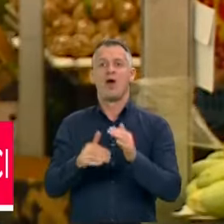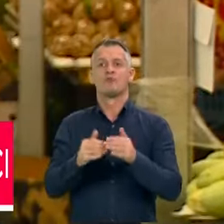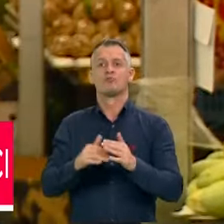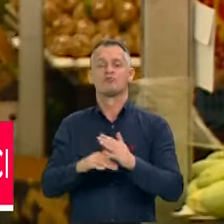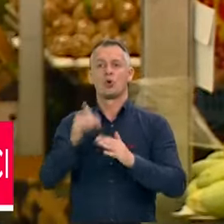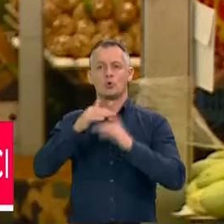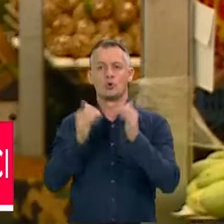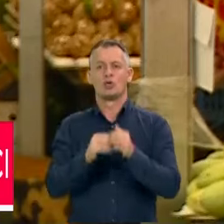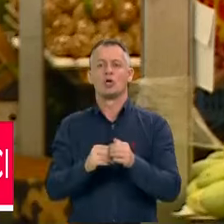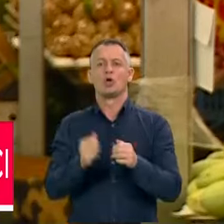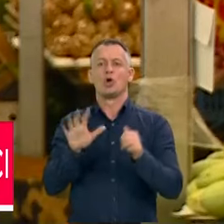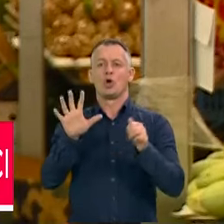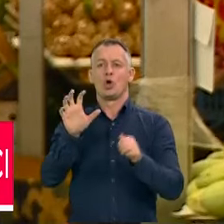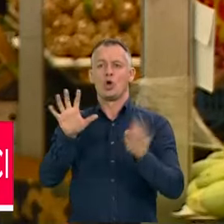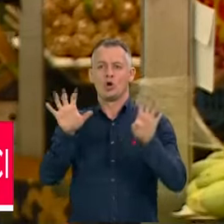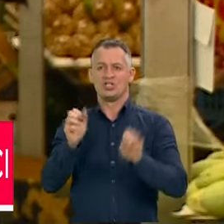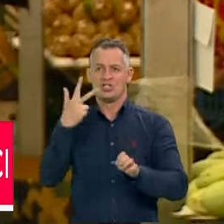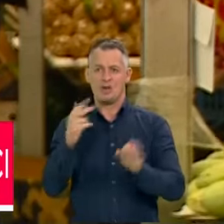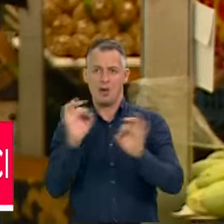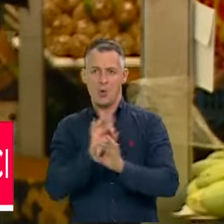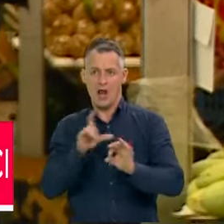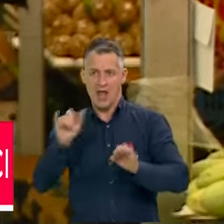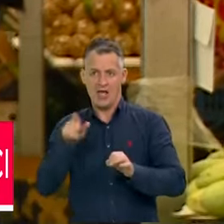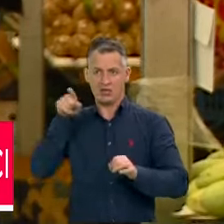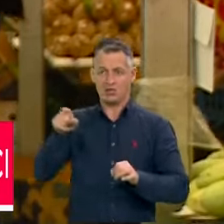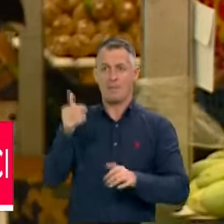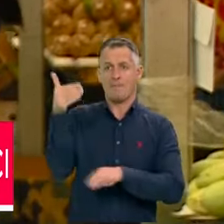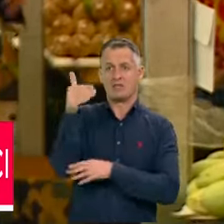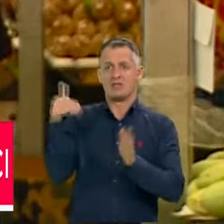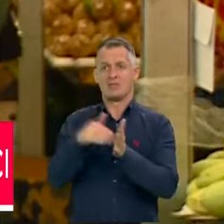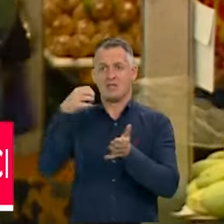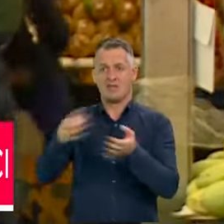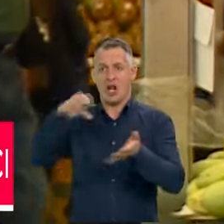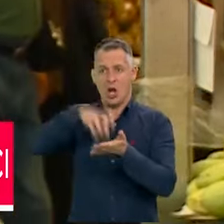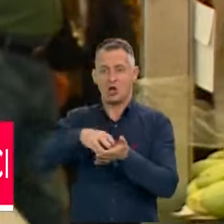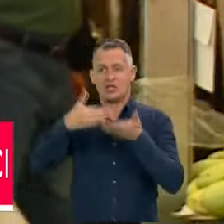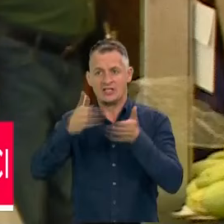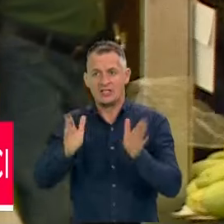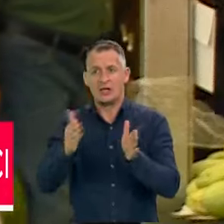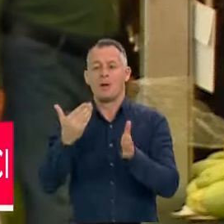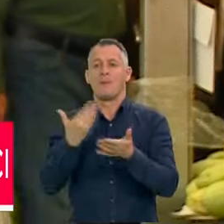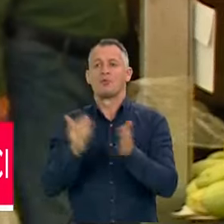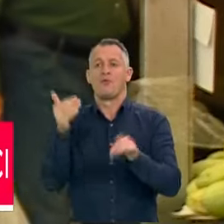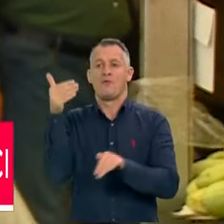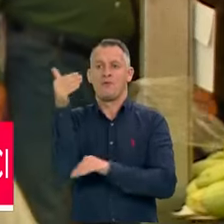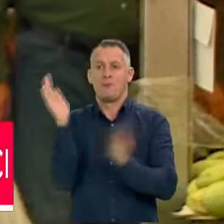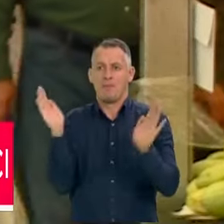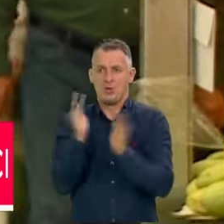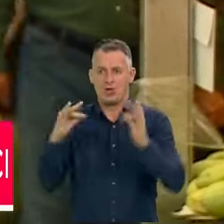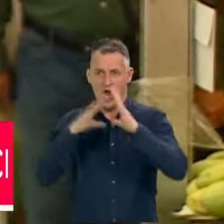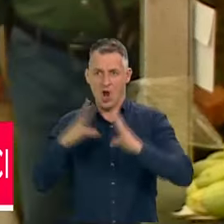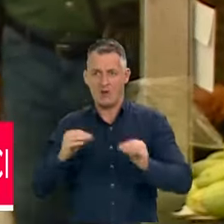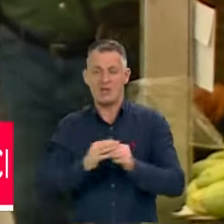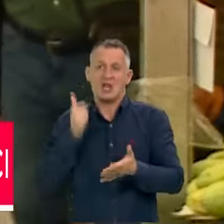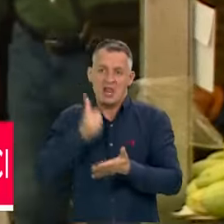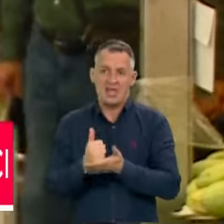93 de milioane RON acest magazin trebuia să fie un punct de deschidere pentru micii producători în realitate acest magazin vindea